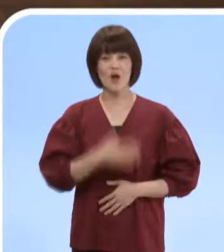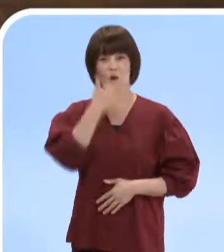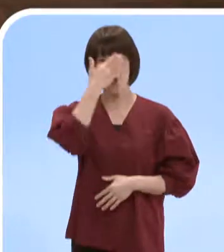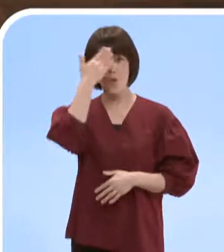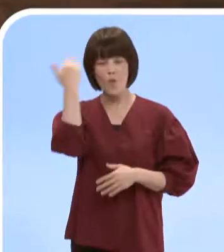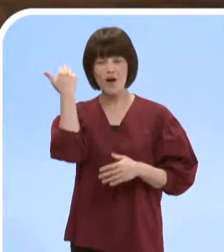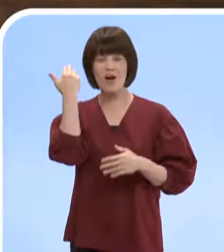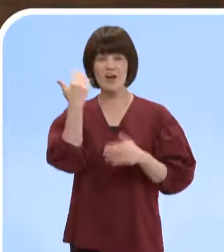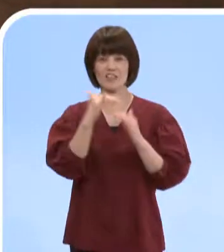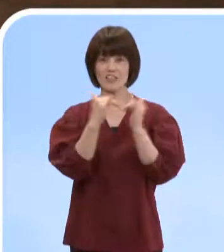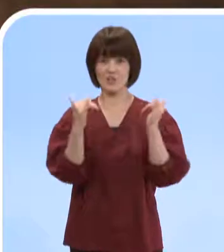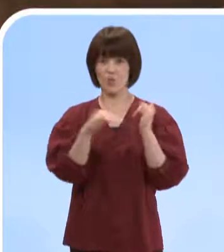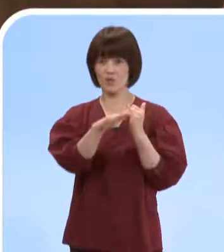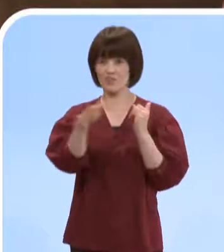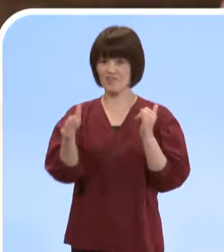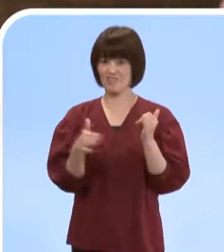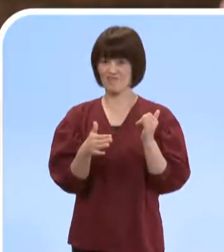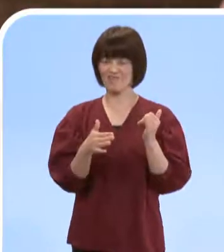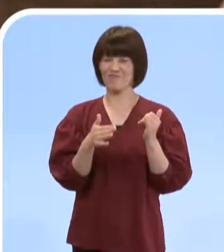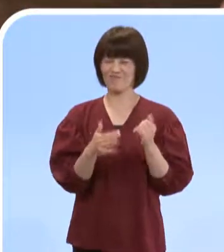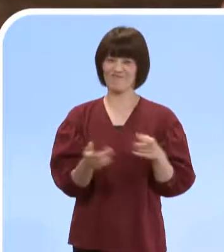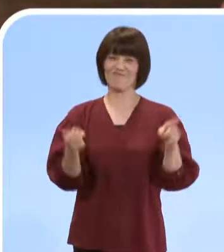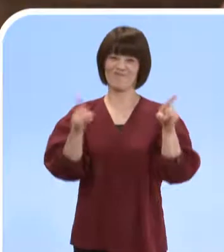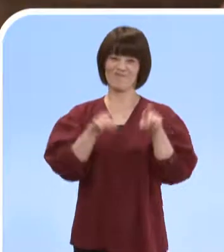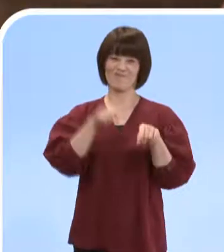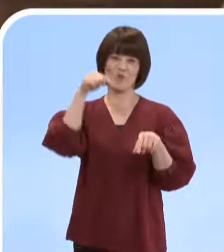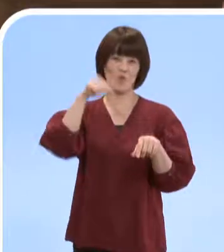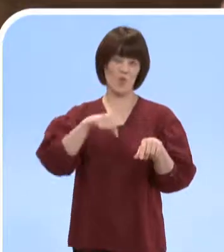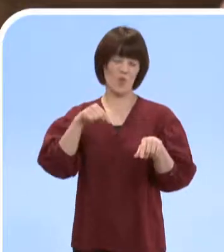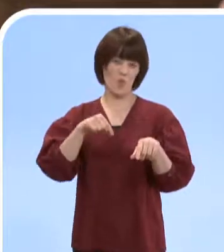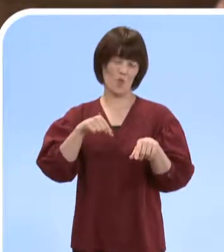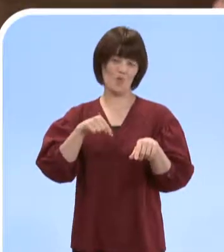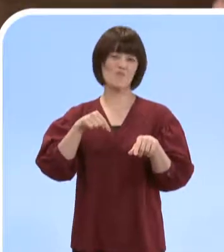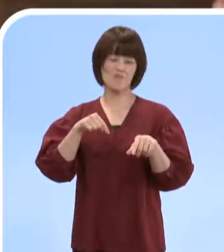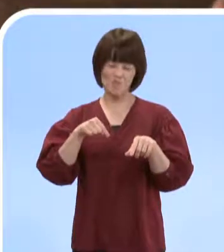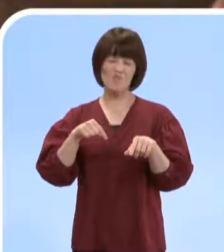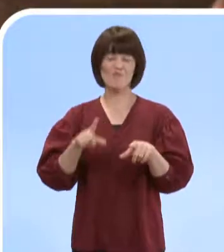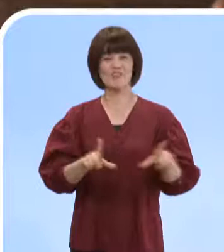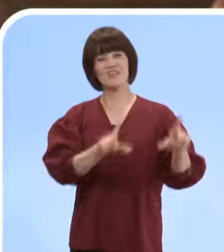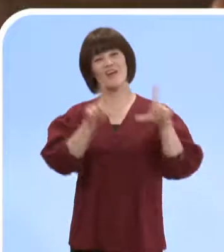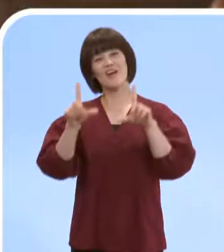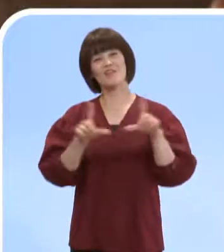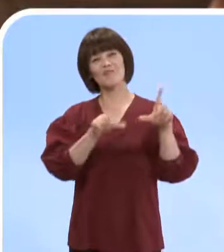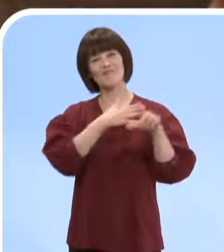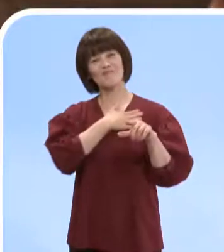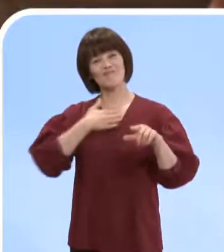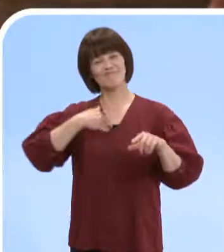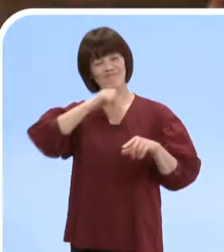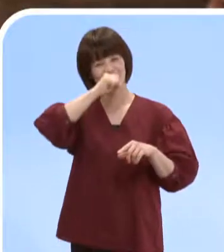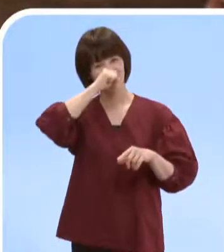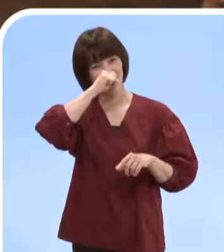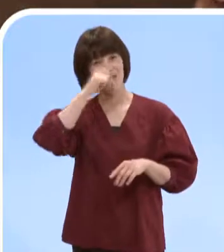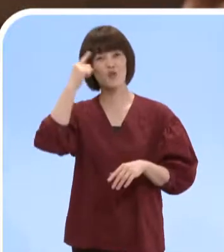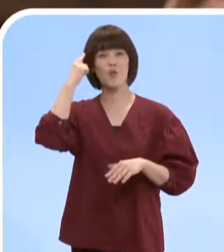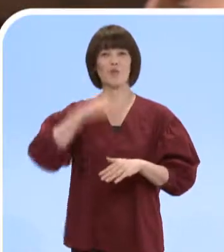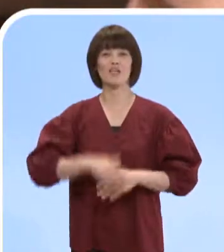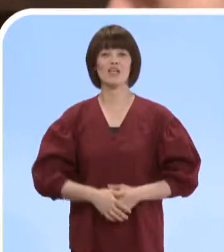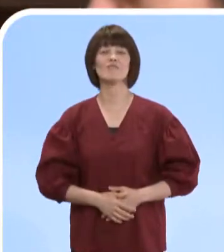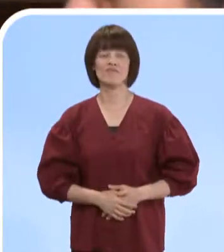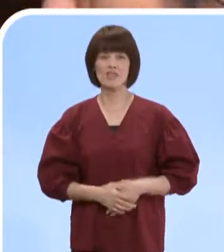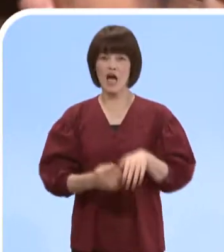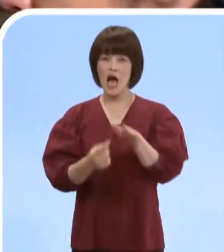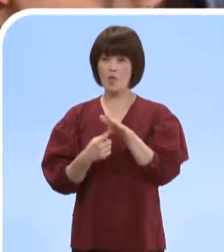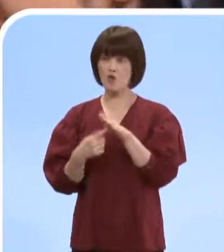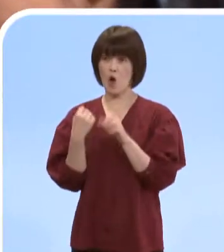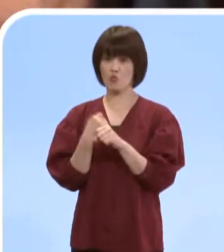あるんだけど、20代30代とかね、そういう子らと一緒にね、これからここで暮らしながら生活を作っていけたらいいなと思ってて、